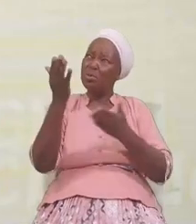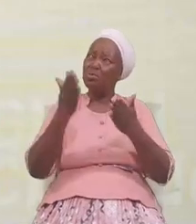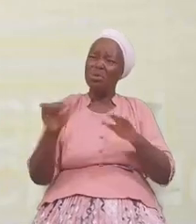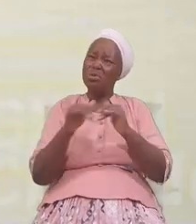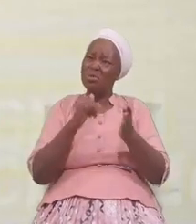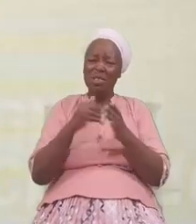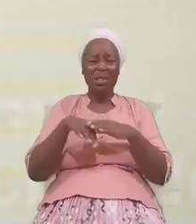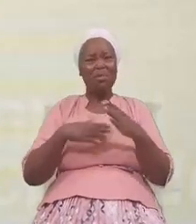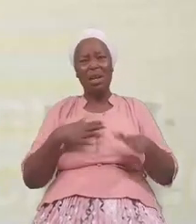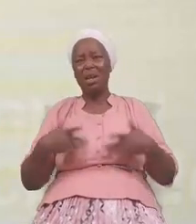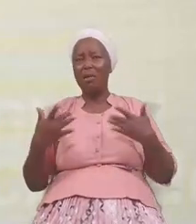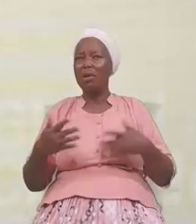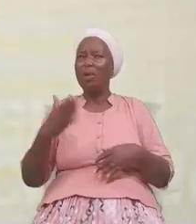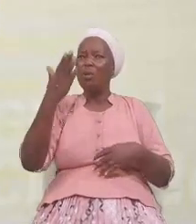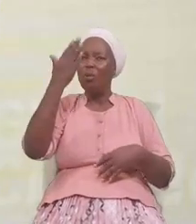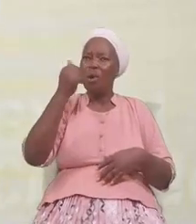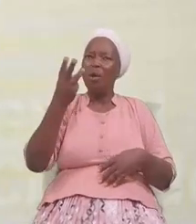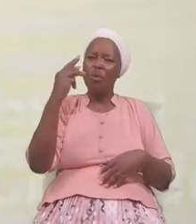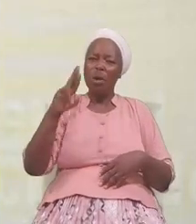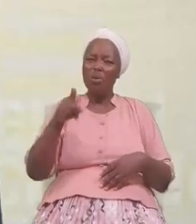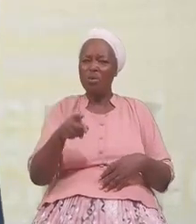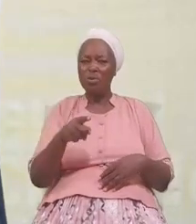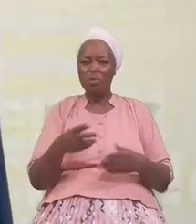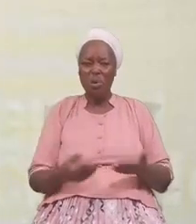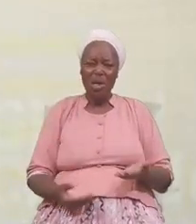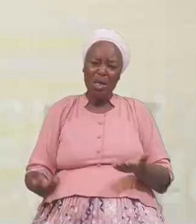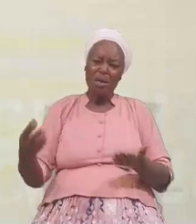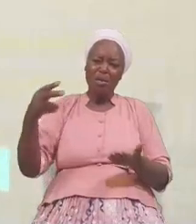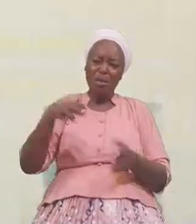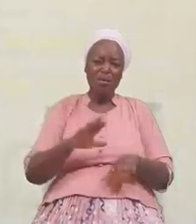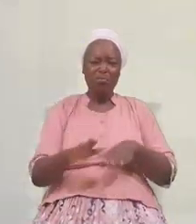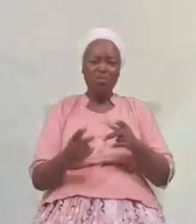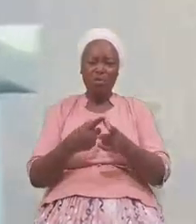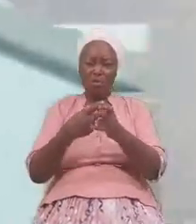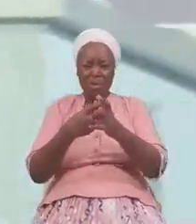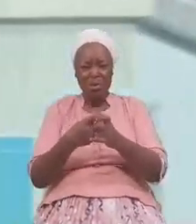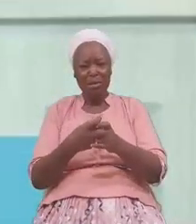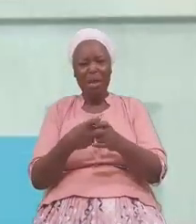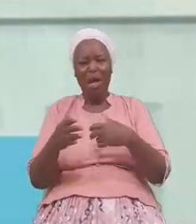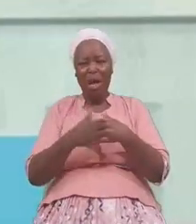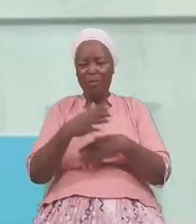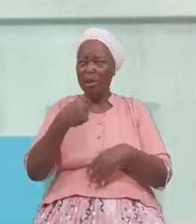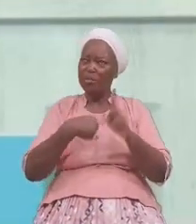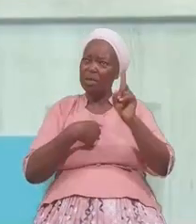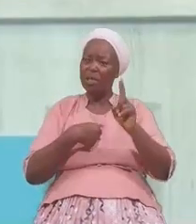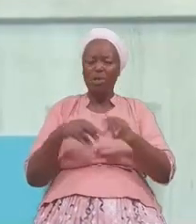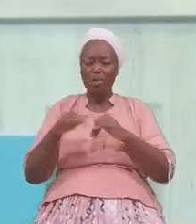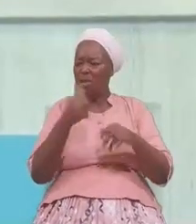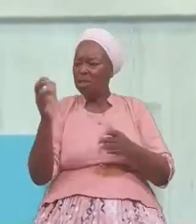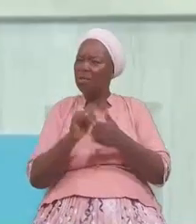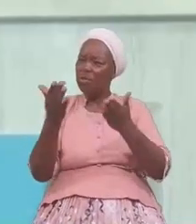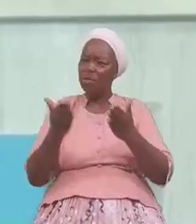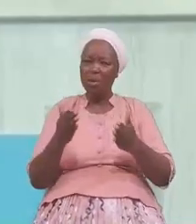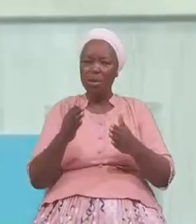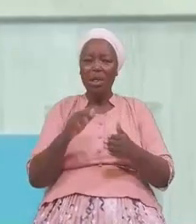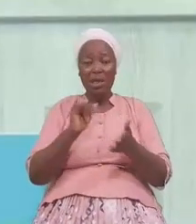Pourquoi est-ce que tu courais après moi? Fais ce que tu veux. Ce serait pas sage. Mais pour toi,